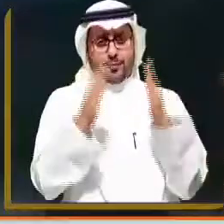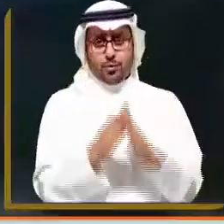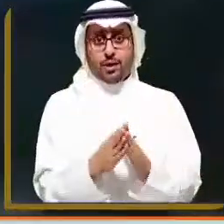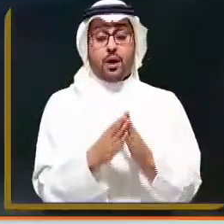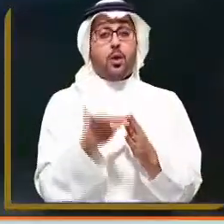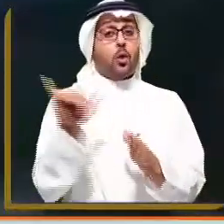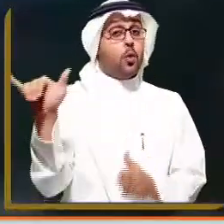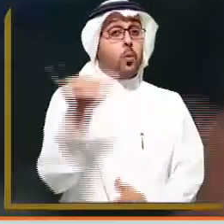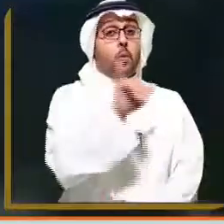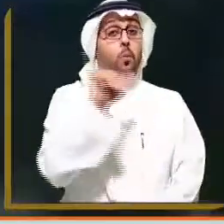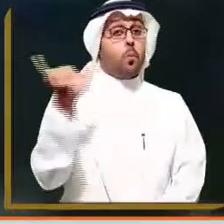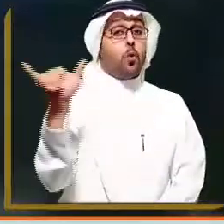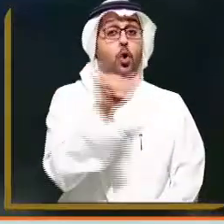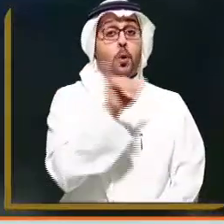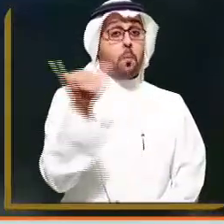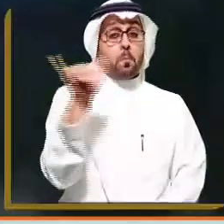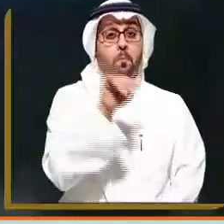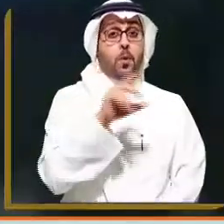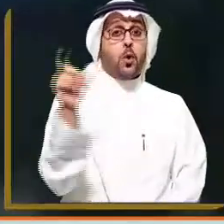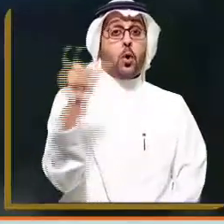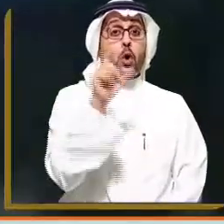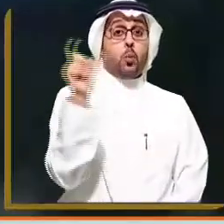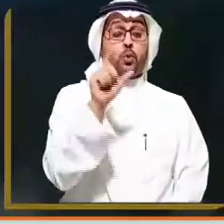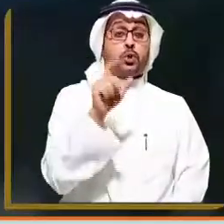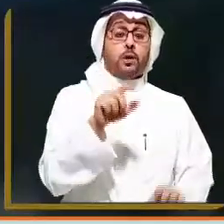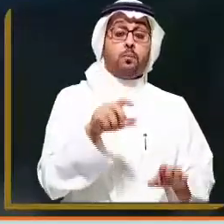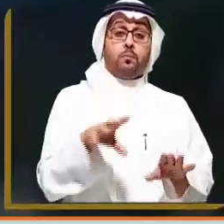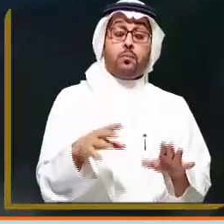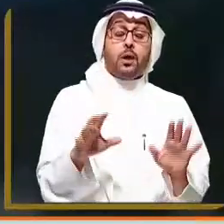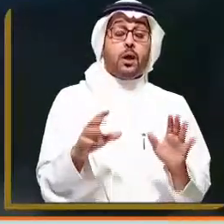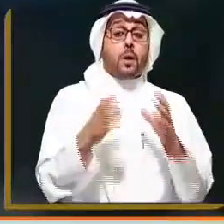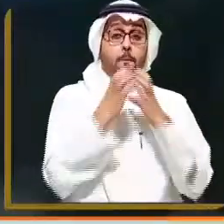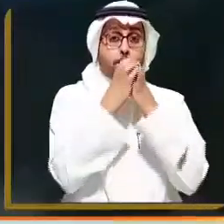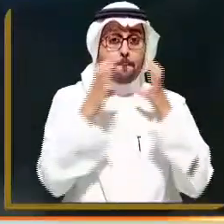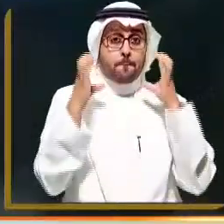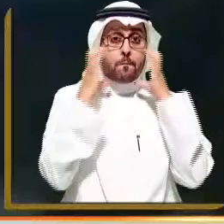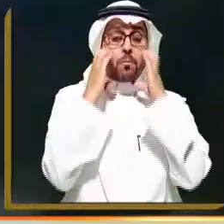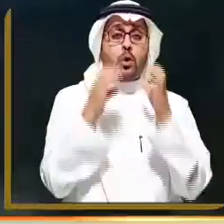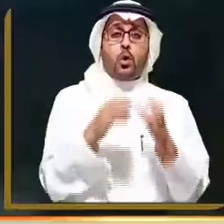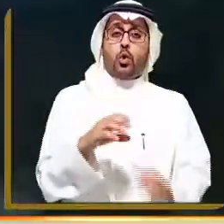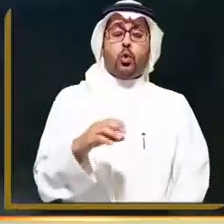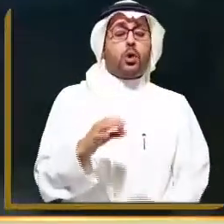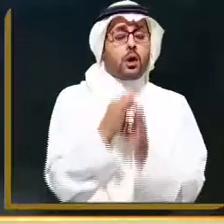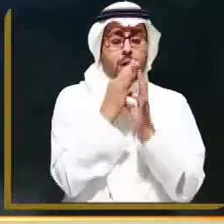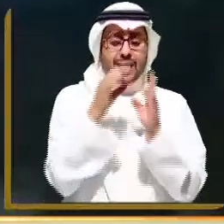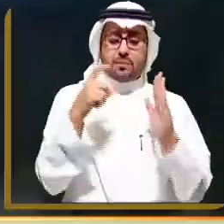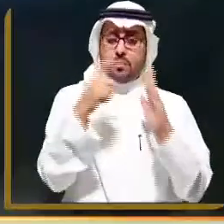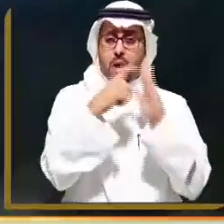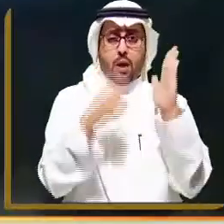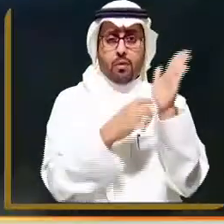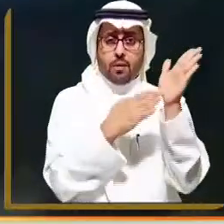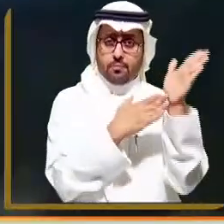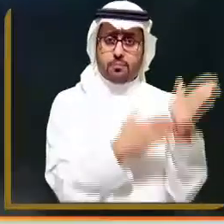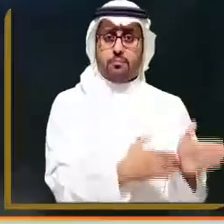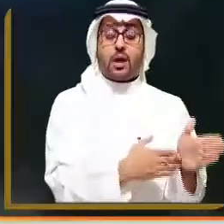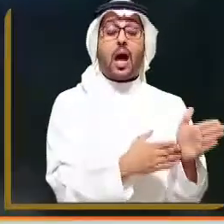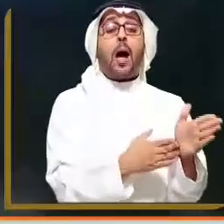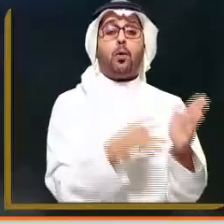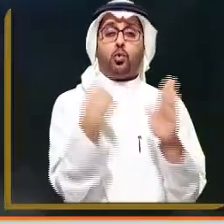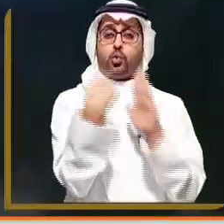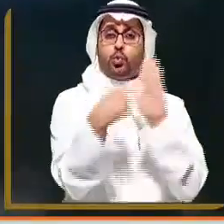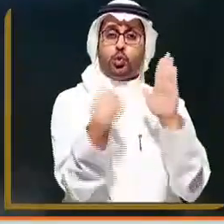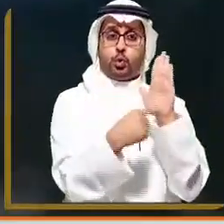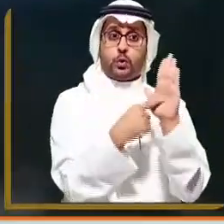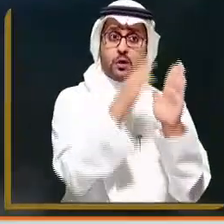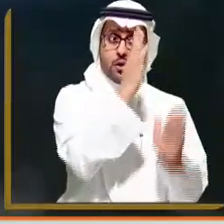الارتداء عفوا ورودهم للمساجد، وذلك بمشاركة الزملاء أيضا في شرطة منطقة المدينة المنورة وكذلك أمانة منطقة المدينة